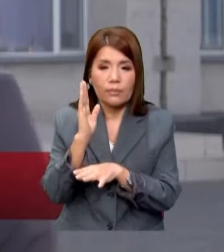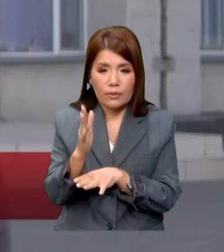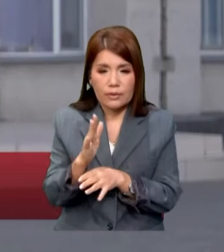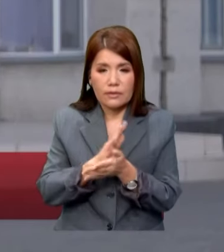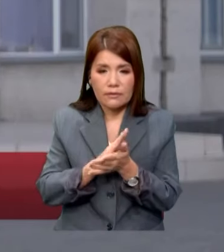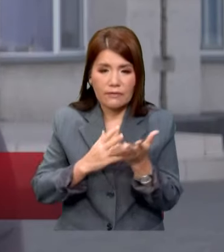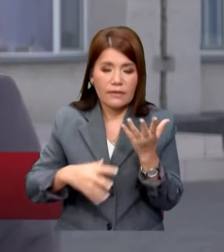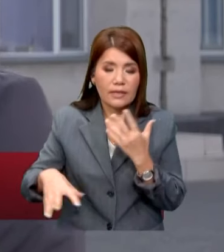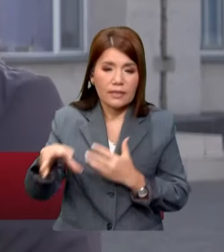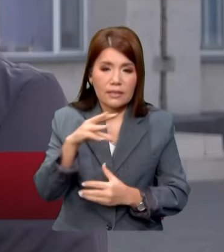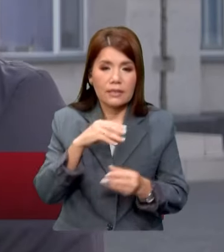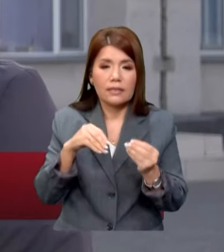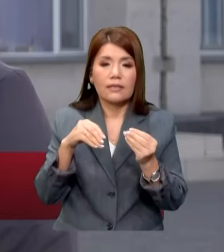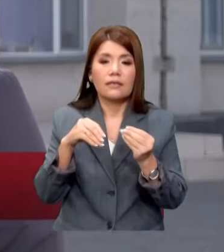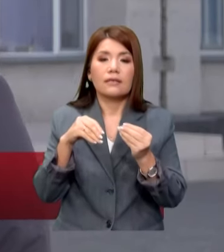всяческих